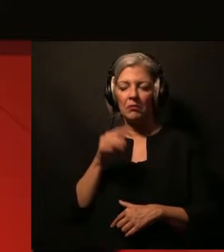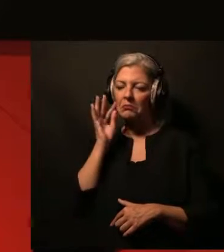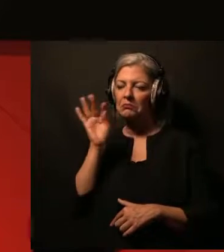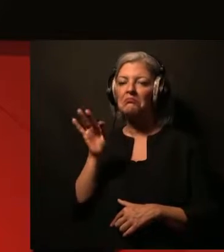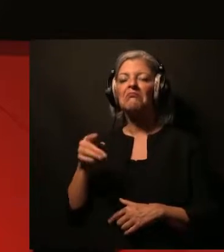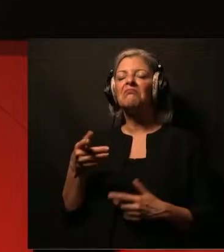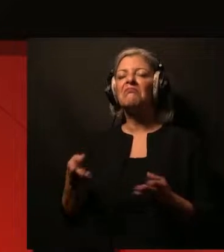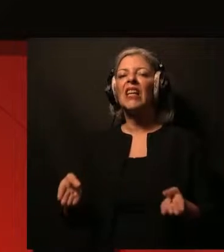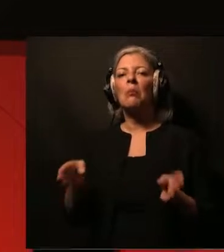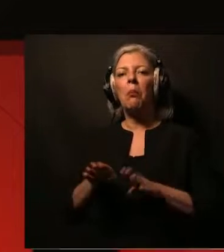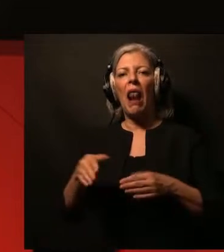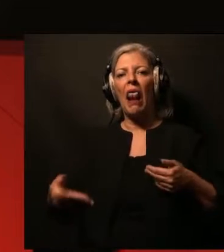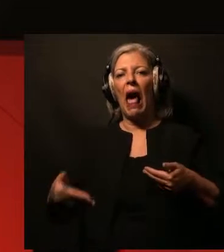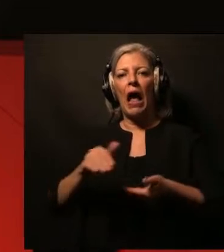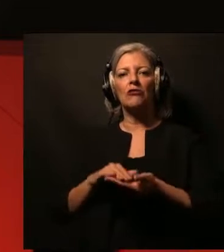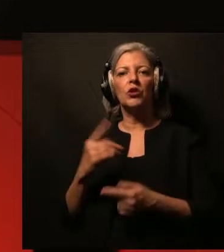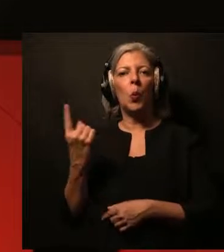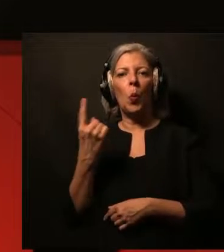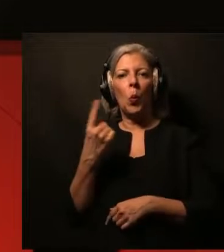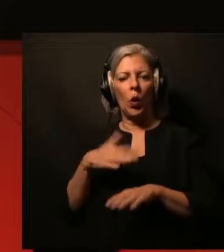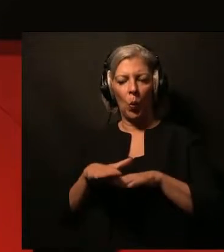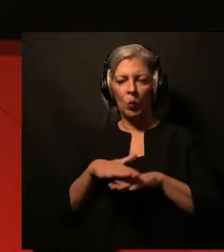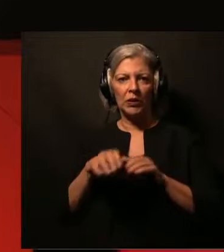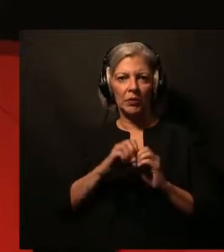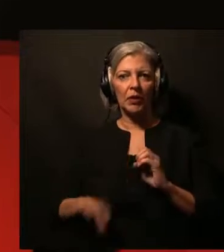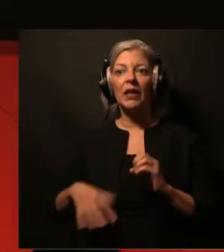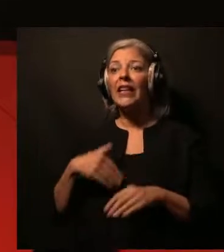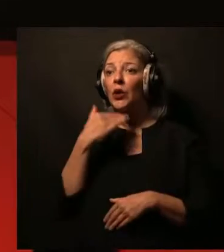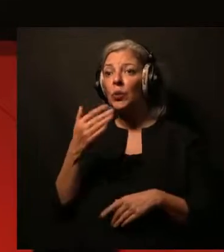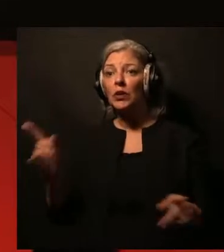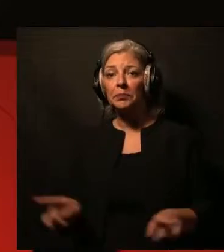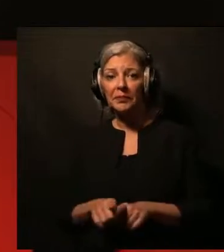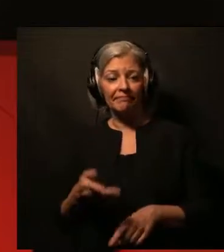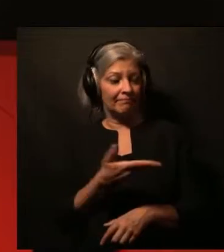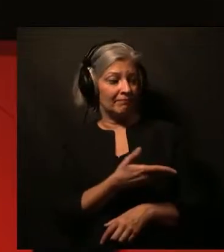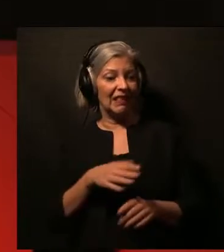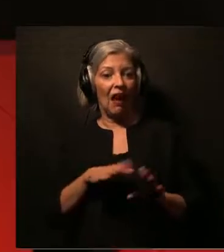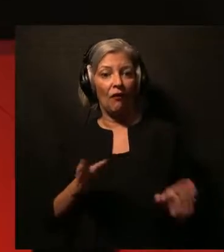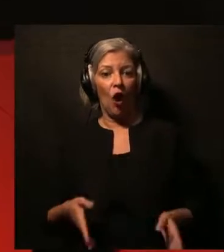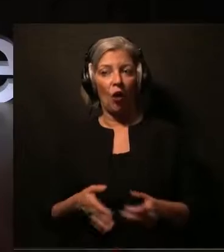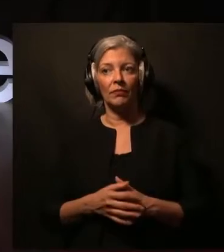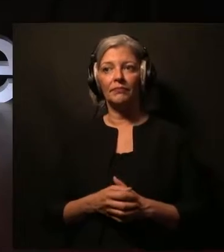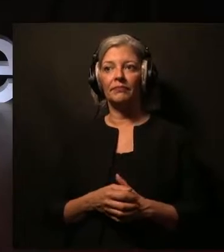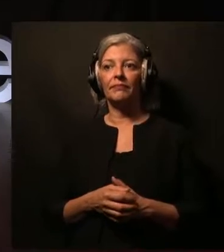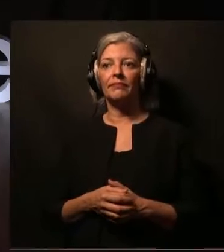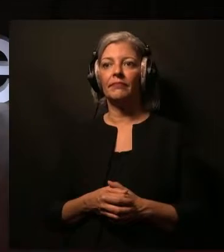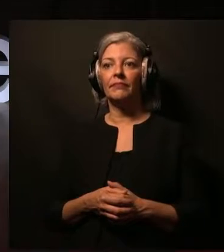plastici monouso molto spesso inutili come questi